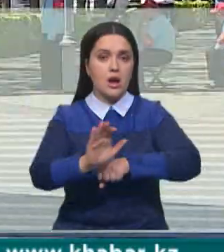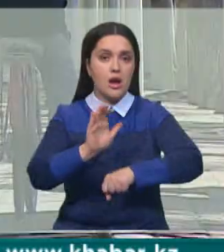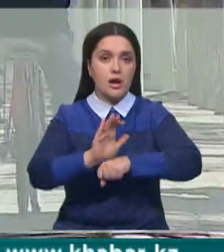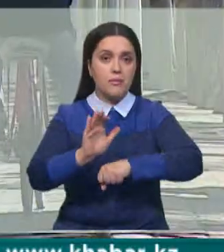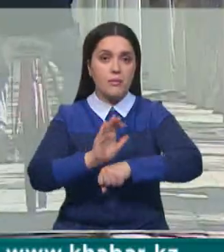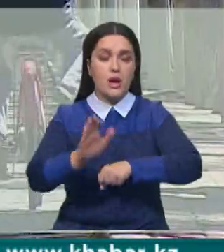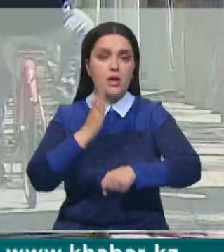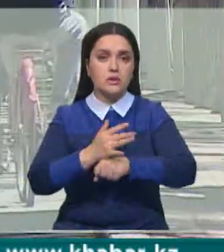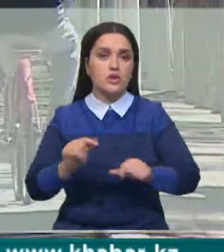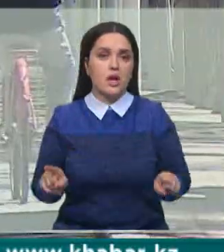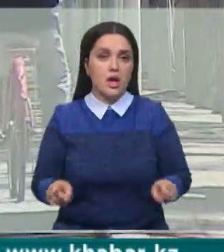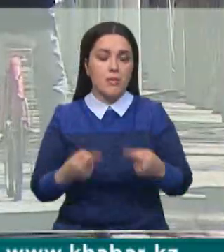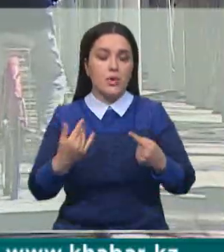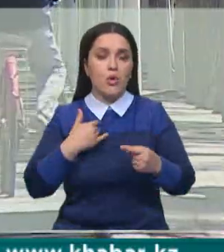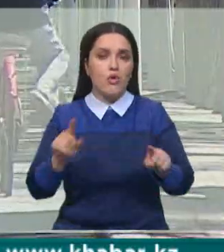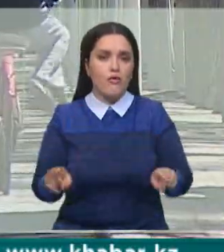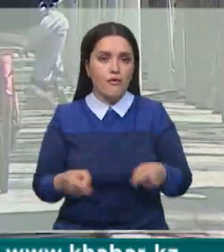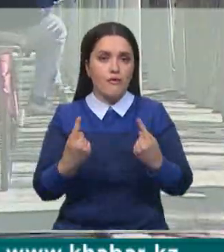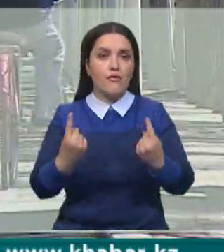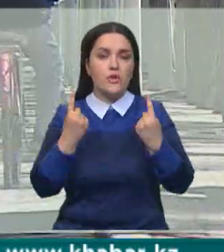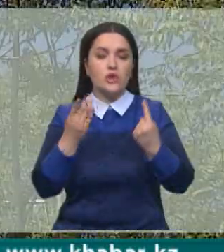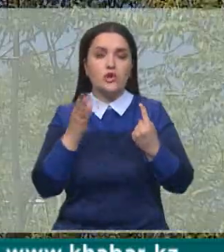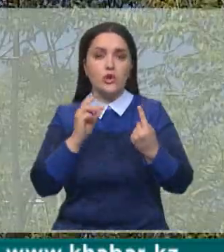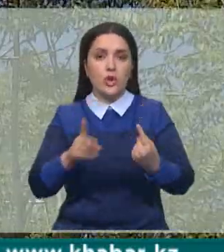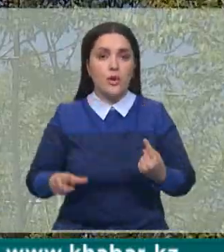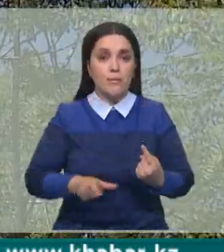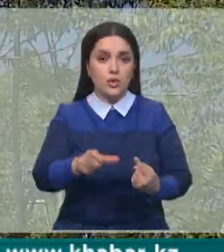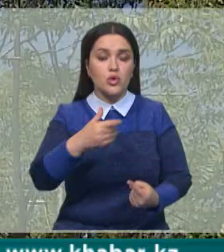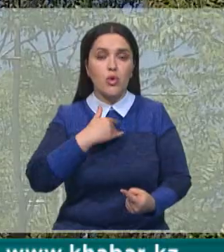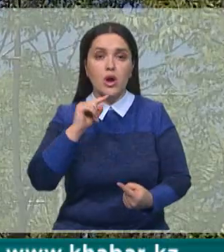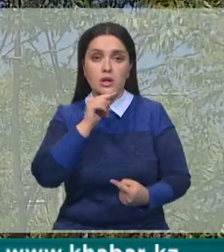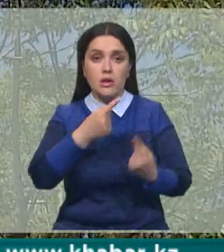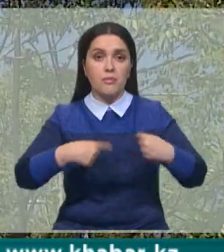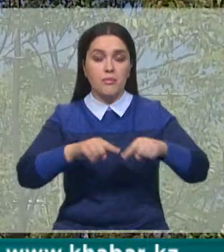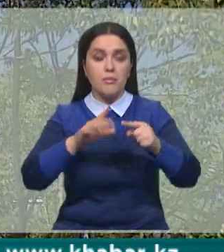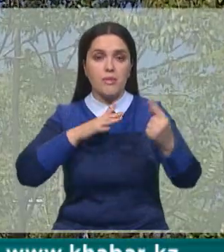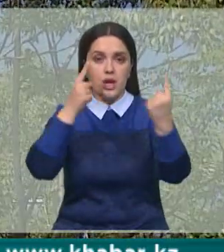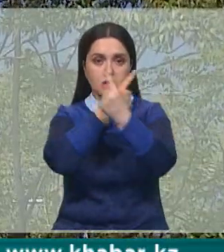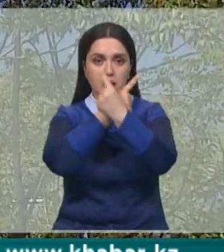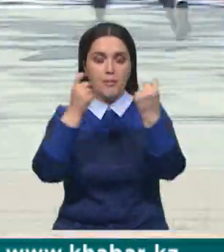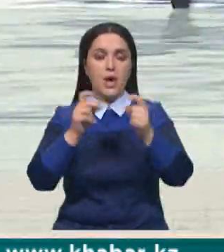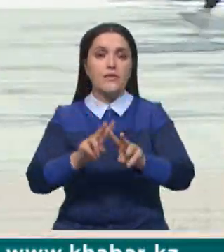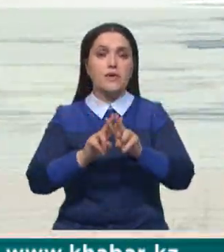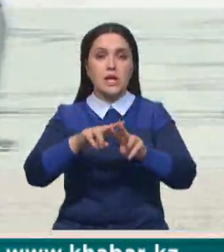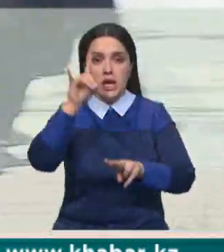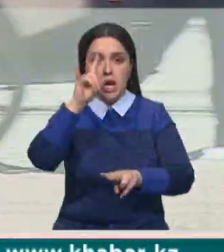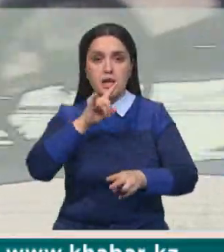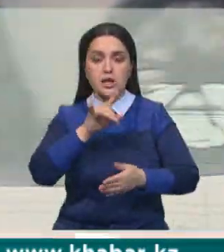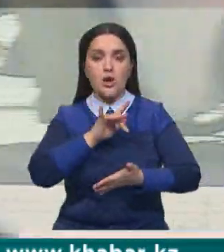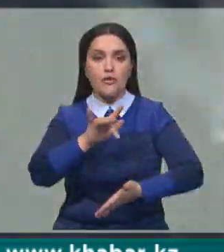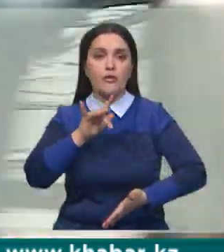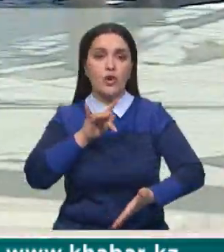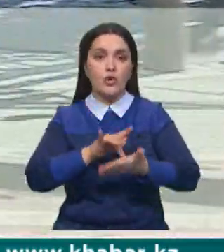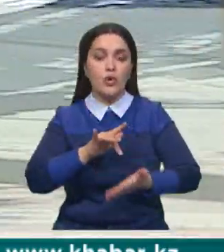Идея о возрождении Великого Шелкового пути, создание экономического пояса была озвучена в столице Казахстана, городе,